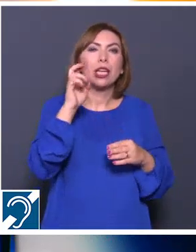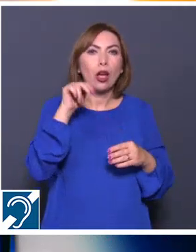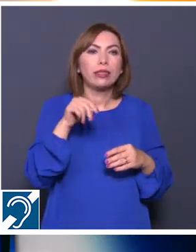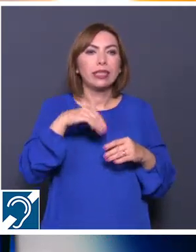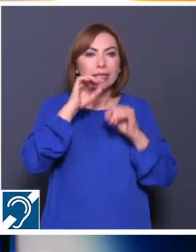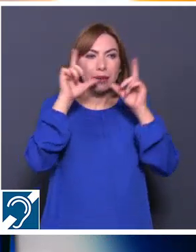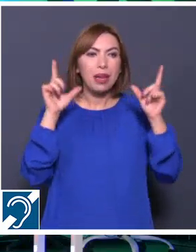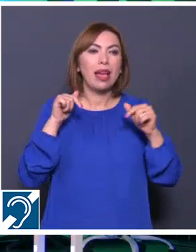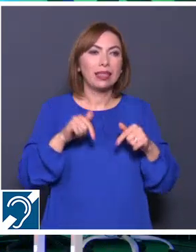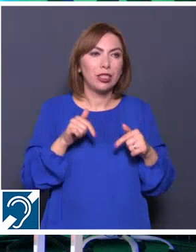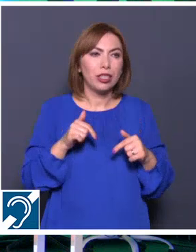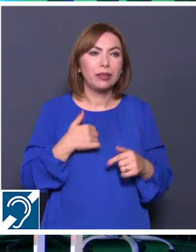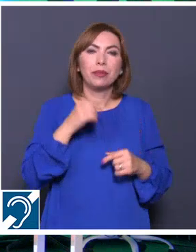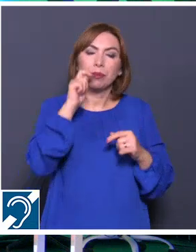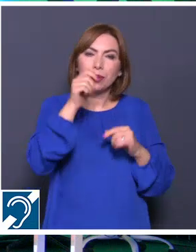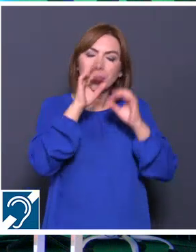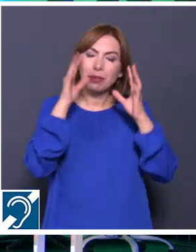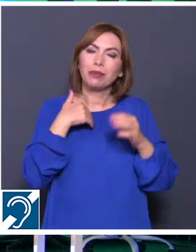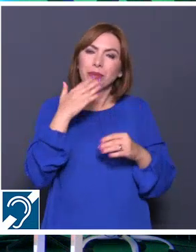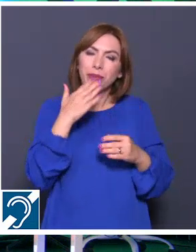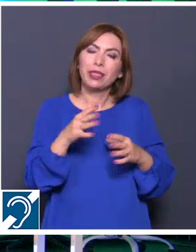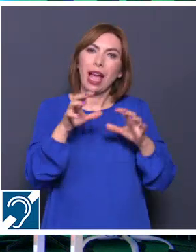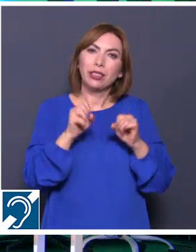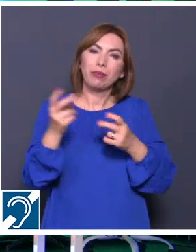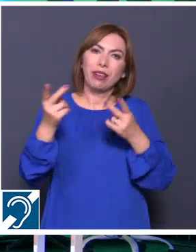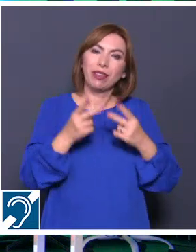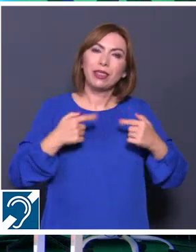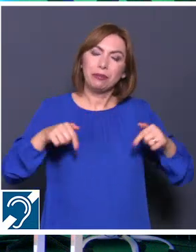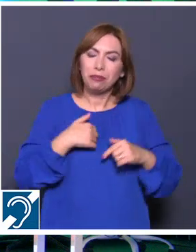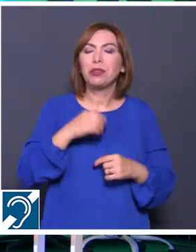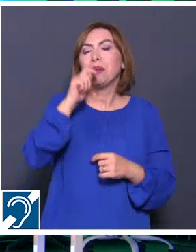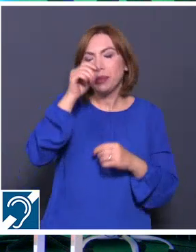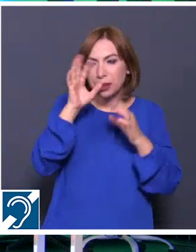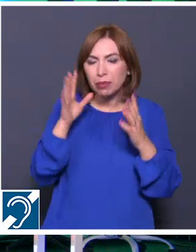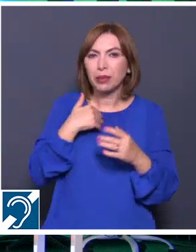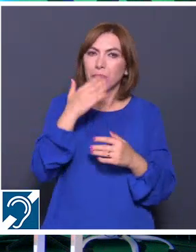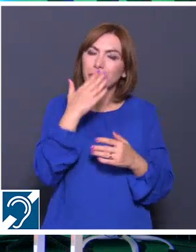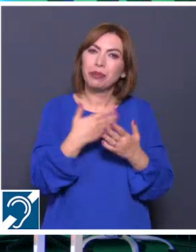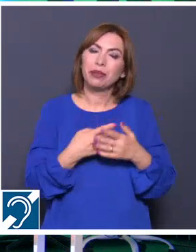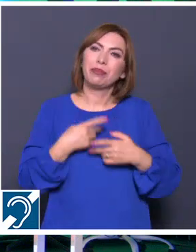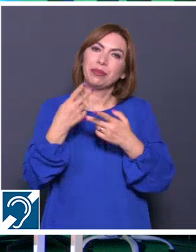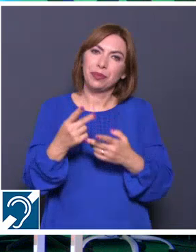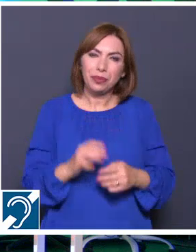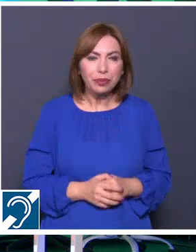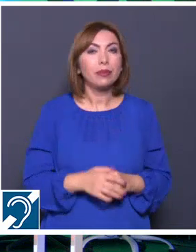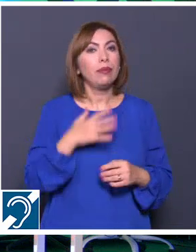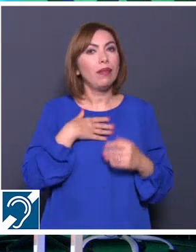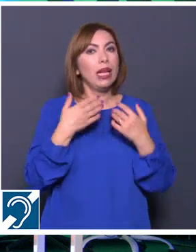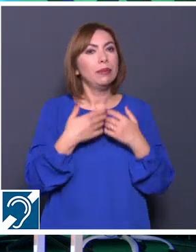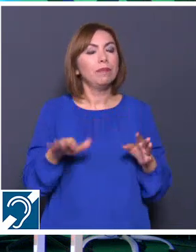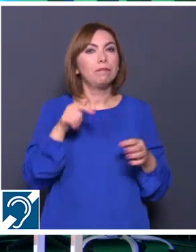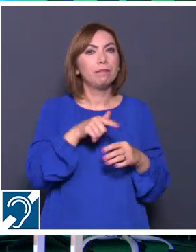asta. Bună dimineața, vă mulțumim foarte mult că ați acceptat invitația. Bună dimineața, noastră. Mulțumim pentru invitație. Aș vrea să pornim chiar de la